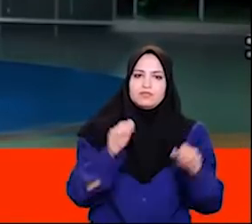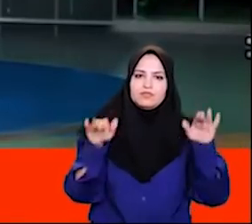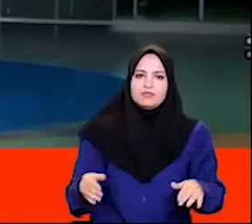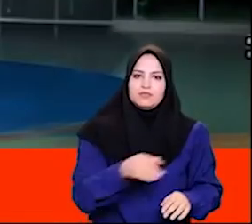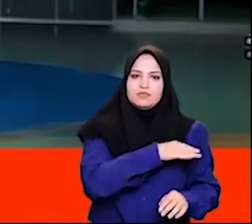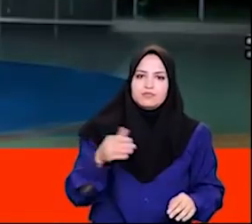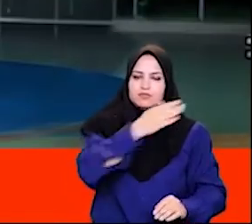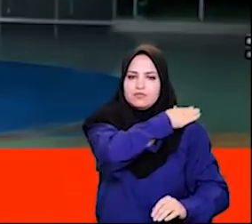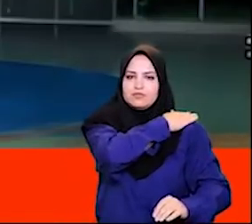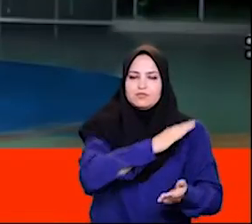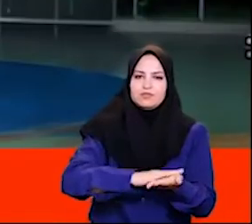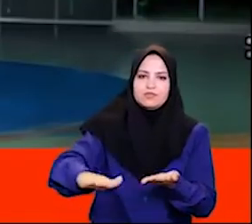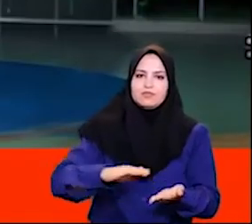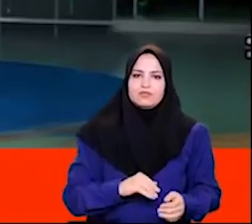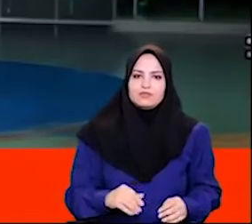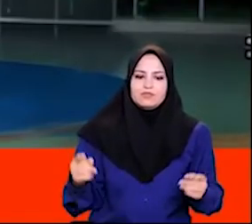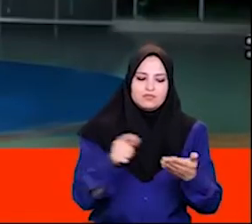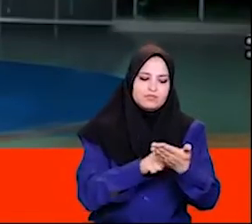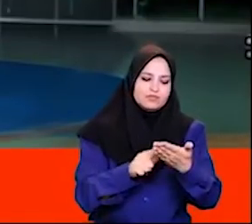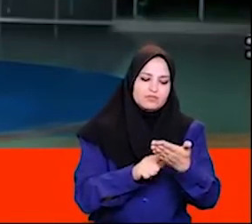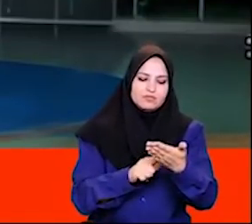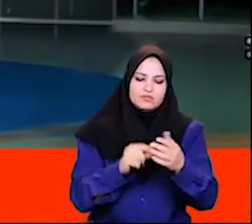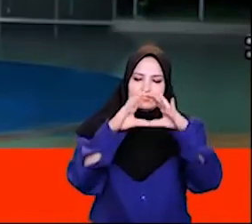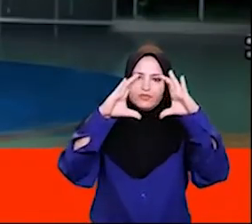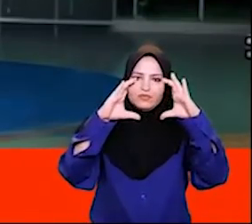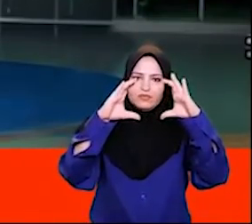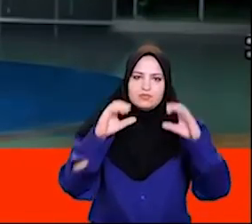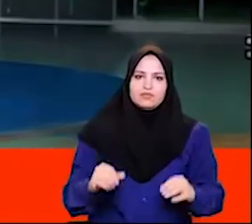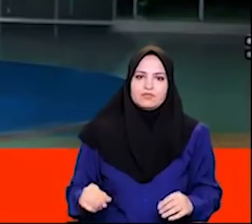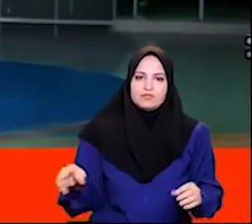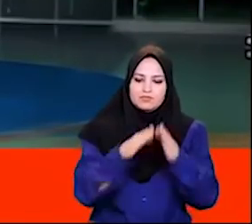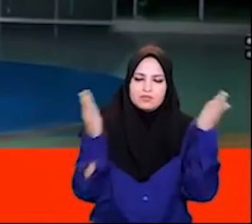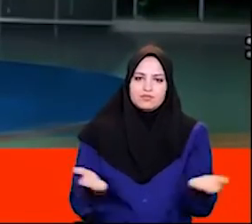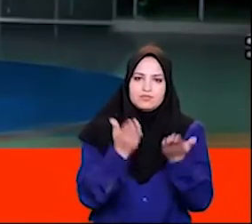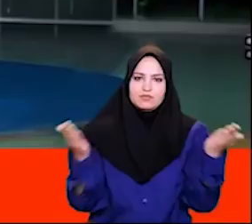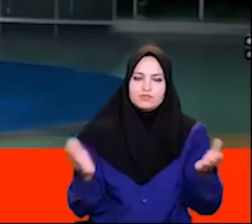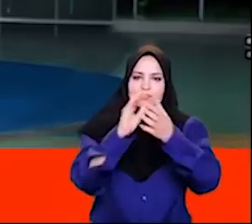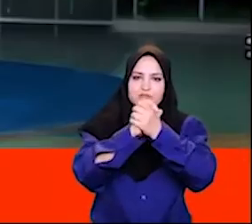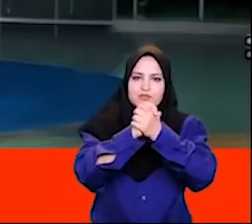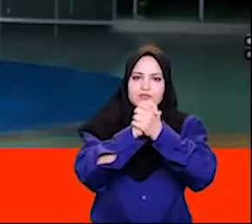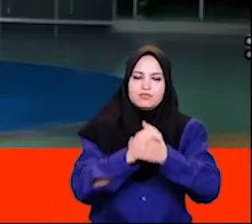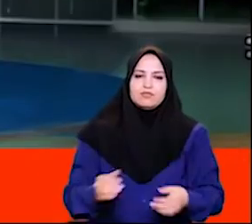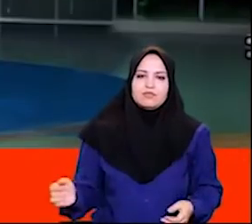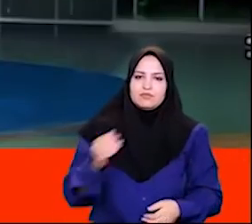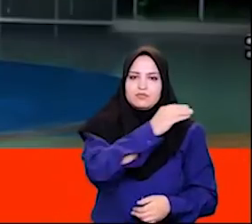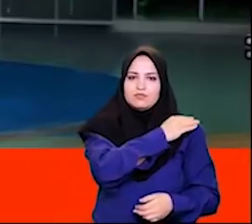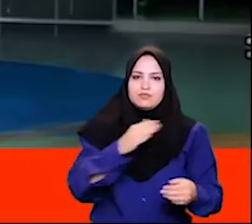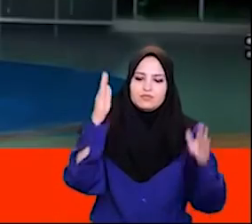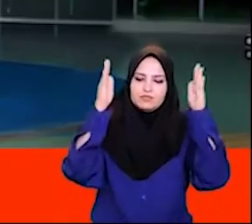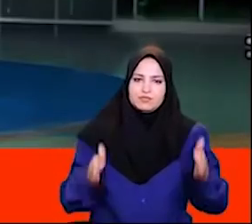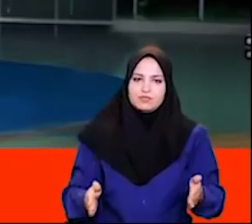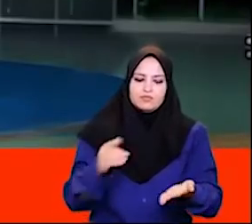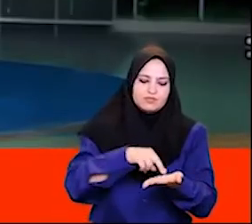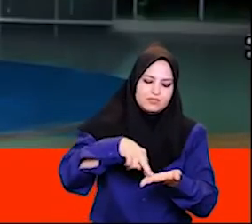این رو مسئول مطهر ما نیز طی نامه‌ای گشاده ترتیب بازی دوستانه با کرواسی را برای آماده